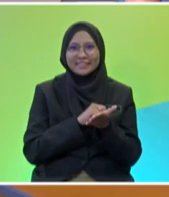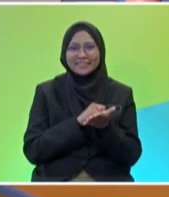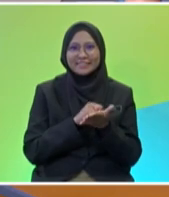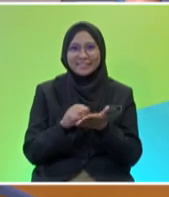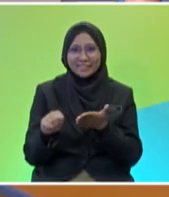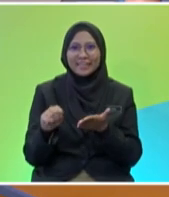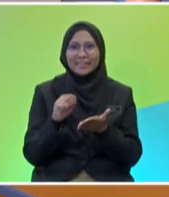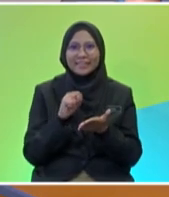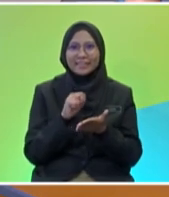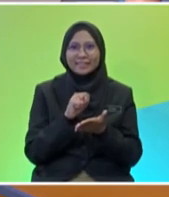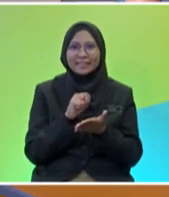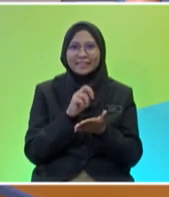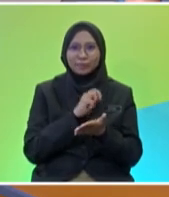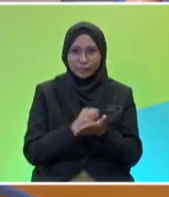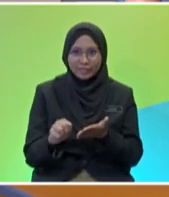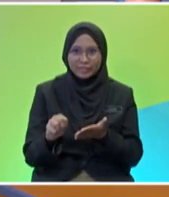bahagian